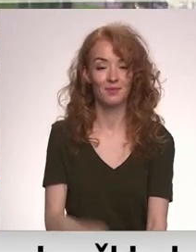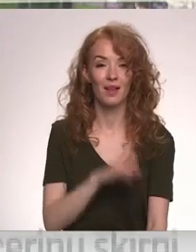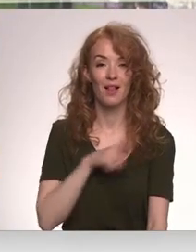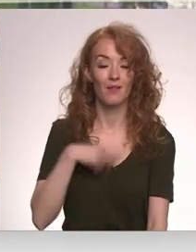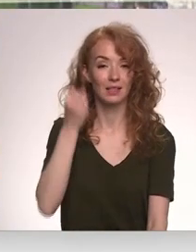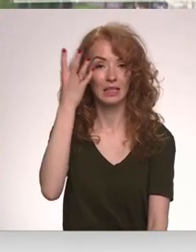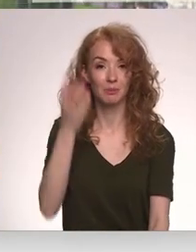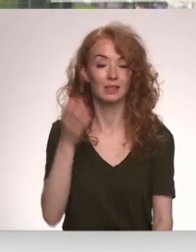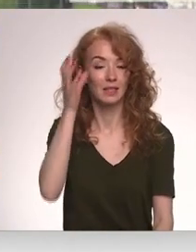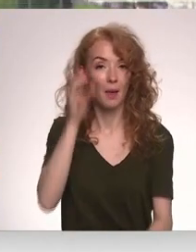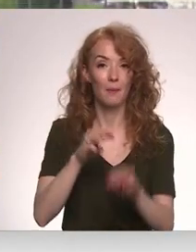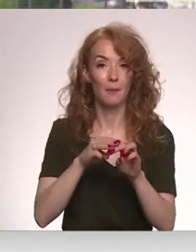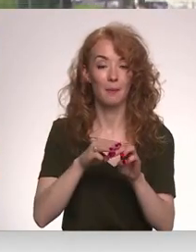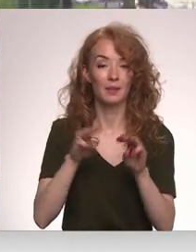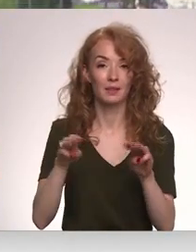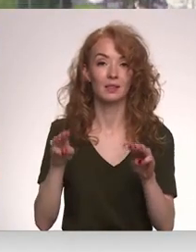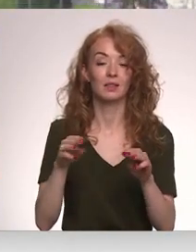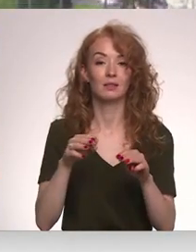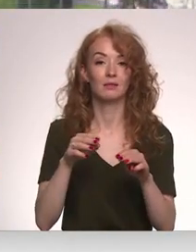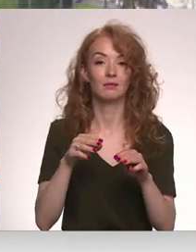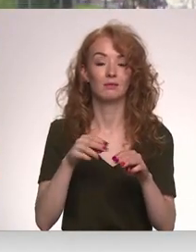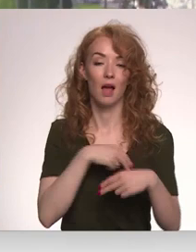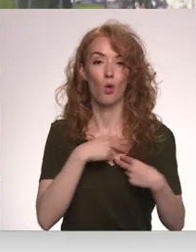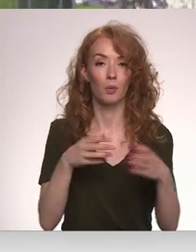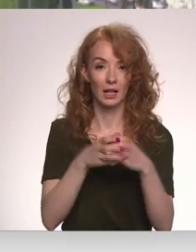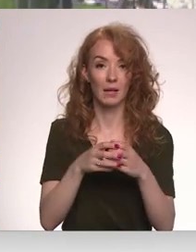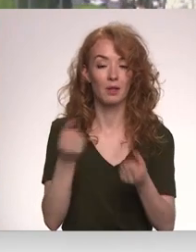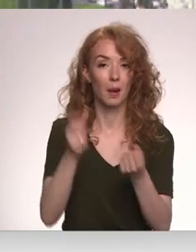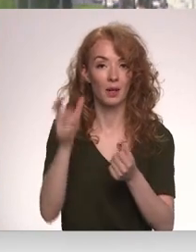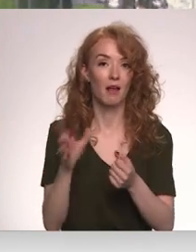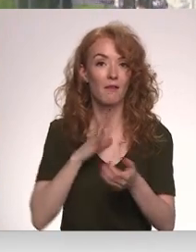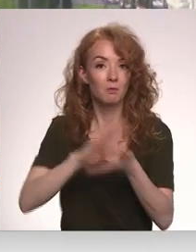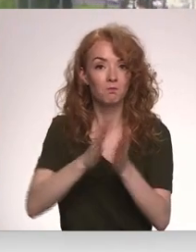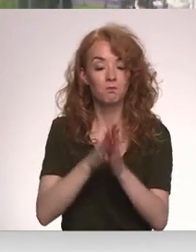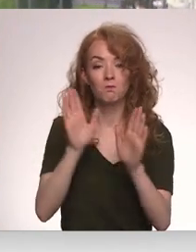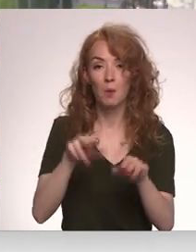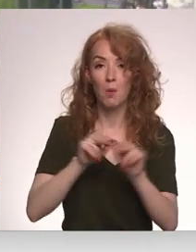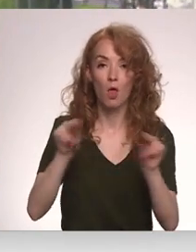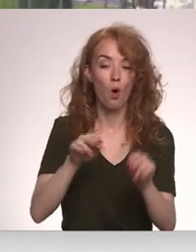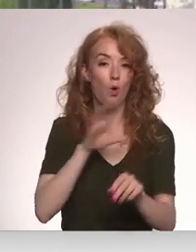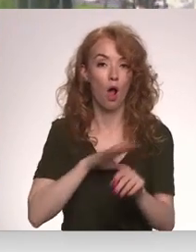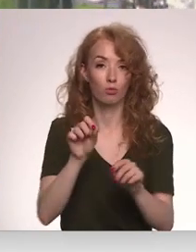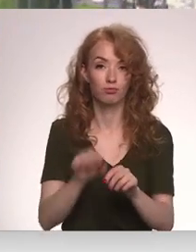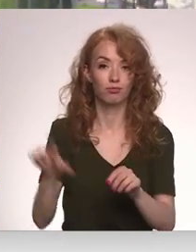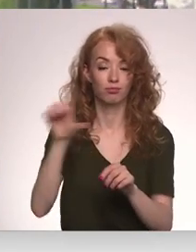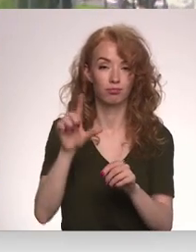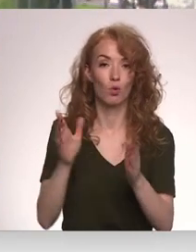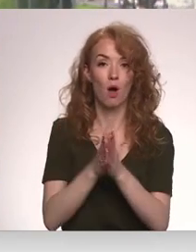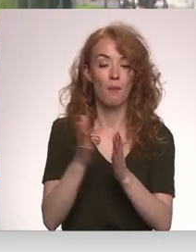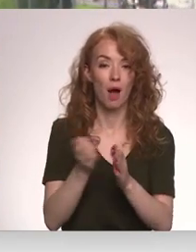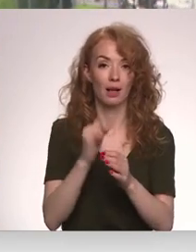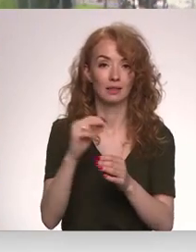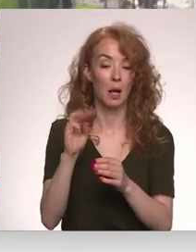Latvijas izglītības un zinātnes darbinieku arotbiedrība nespēja vienoties par pedagogu algu palielināšanu ar izglītības un zinātnes